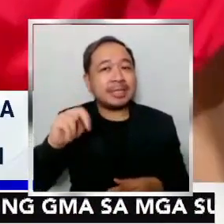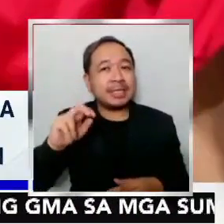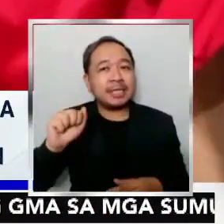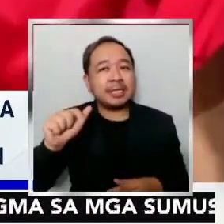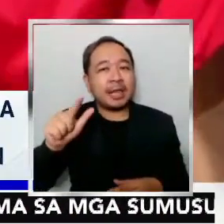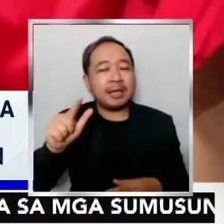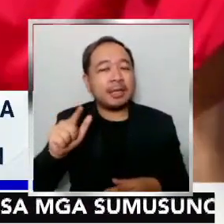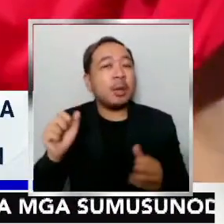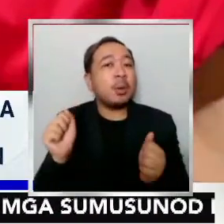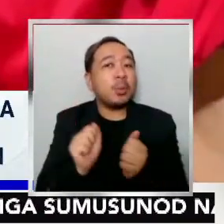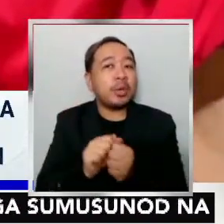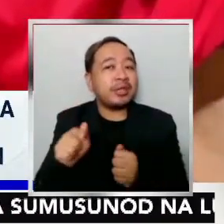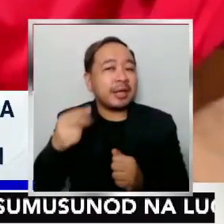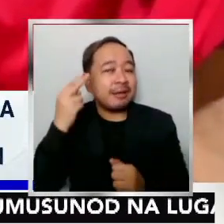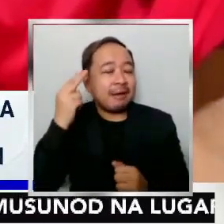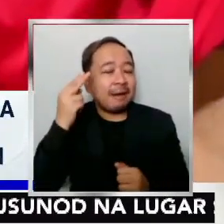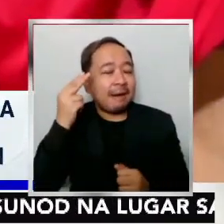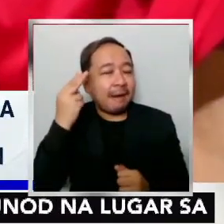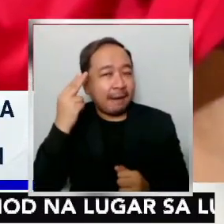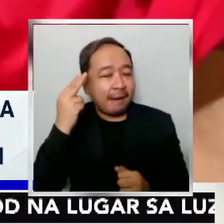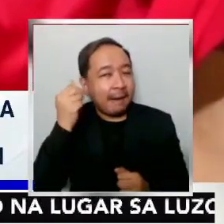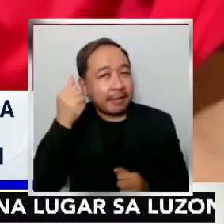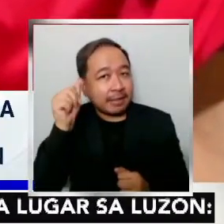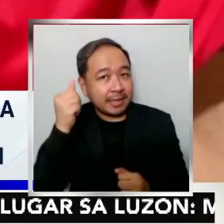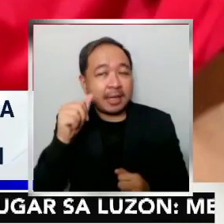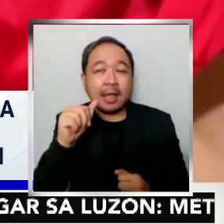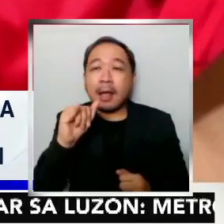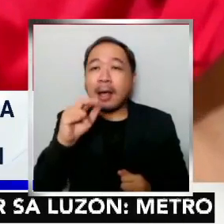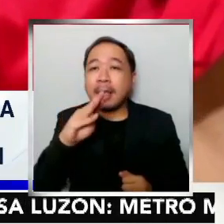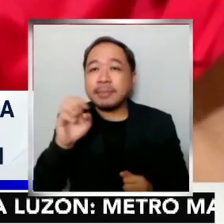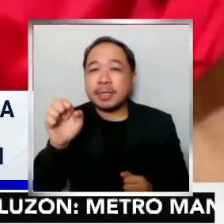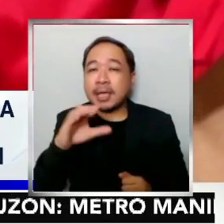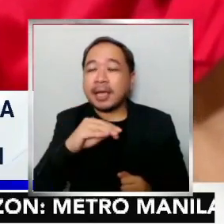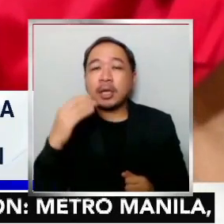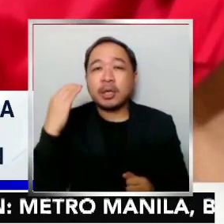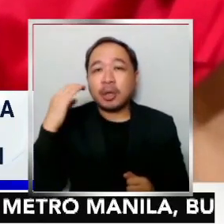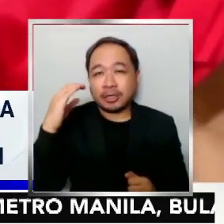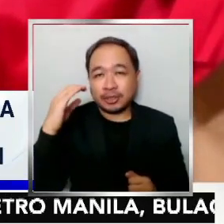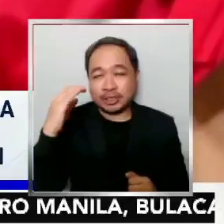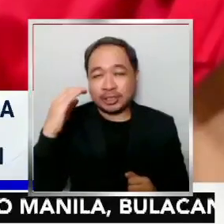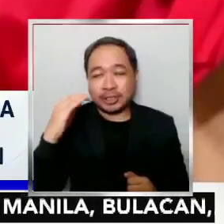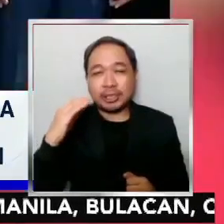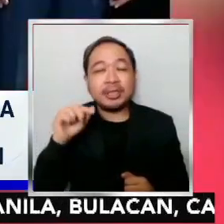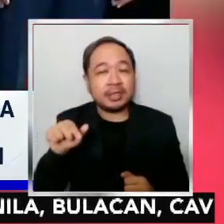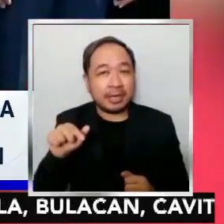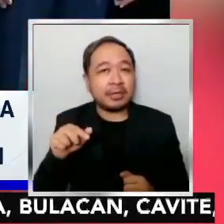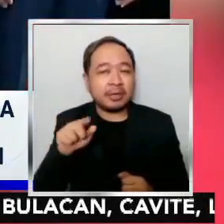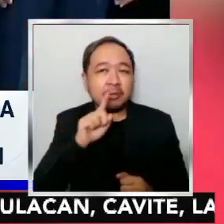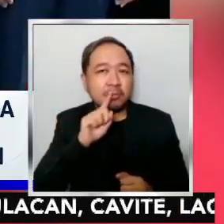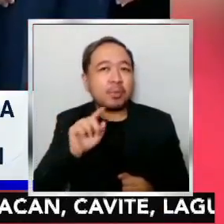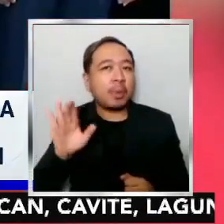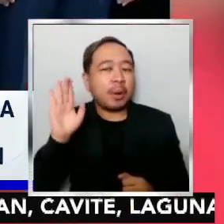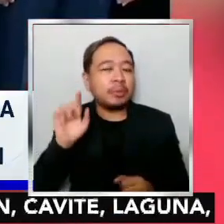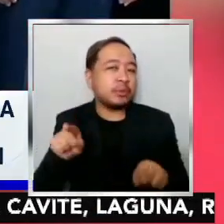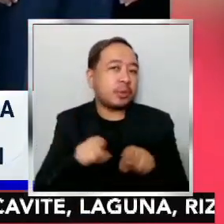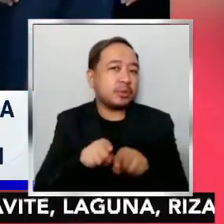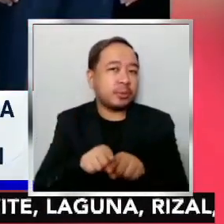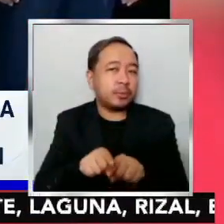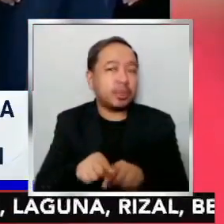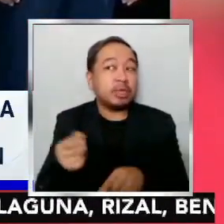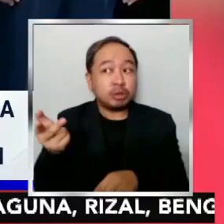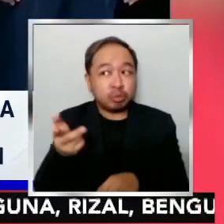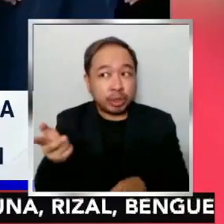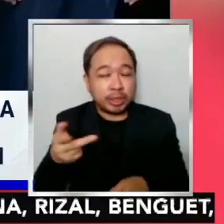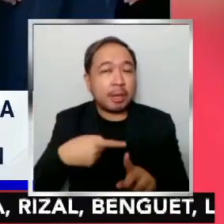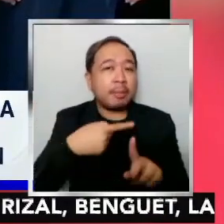Aimee Marcos at pinsang si re-elected Governor Matthew Marcos Manotok na nanumpa na rin. Bukod sa kanila, nanumpa rin ang iba pa nilang